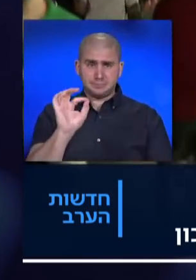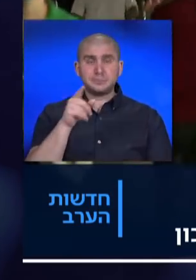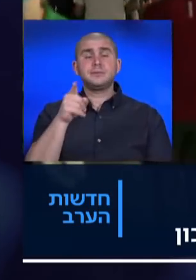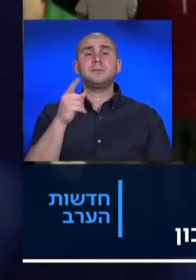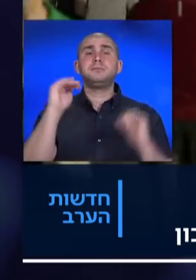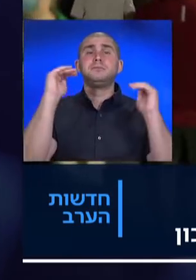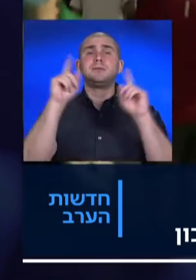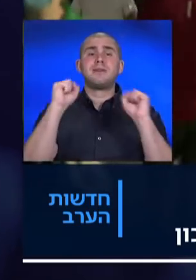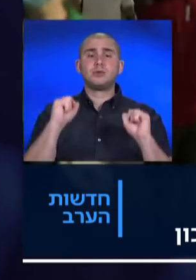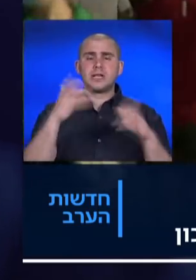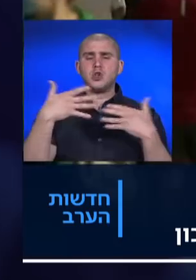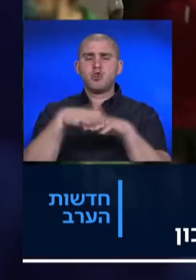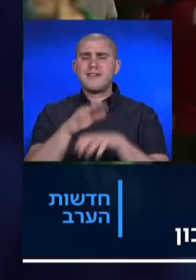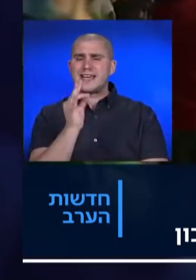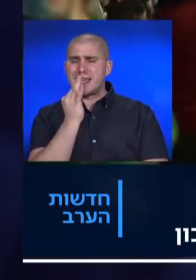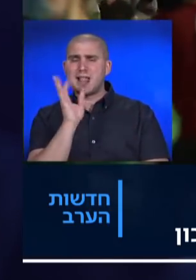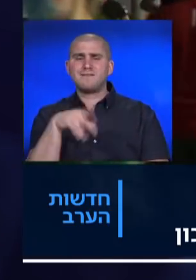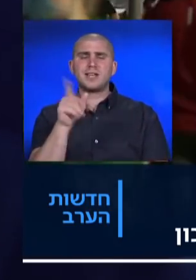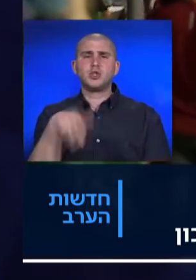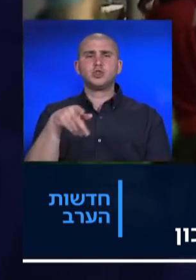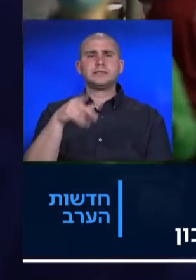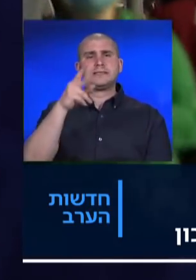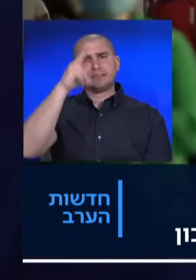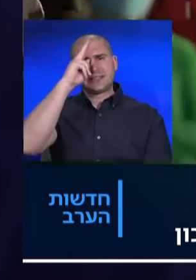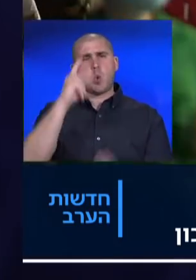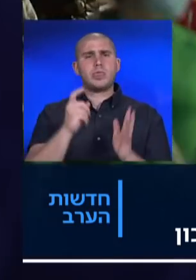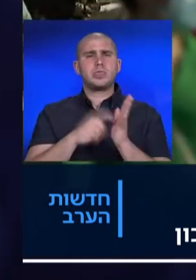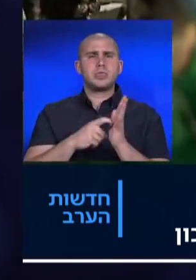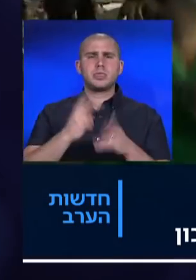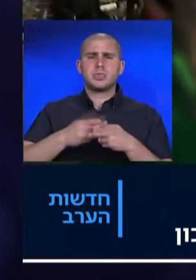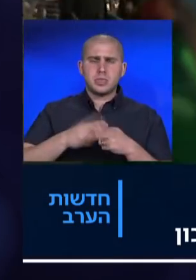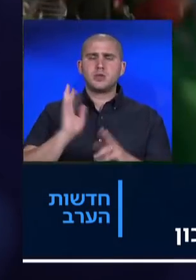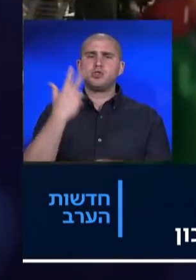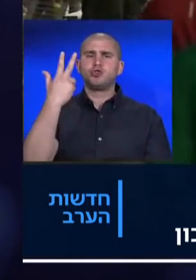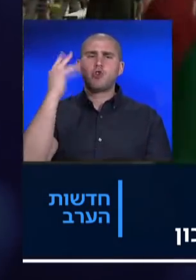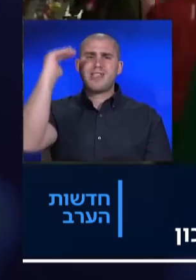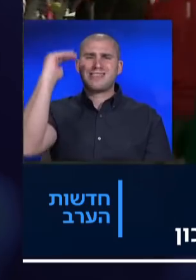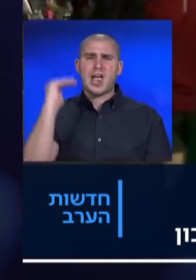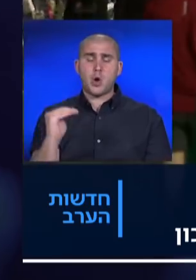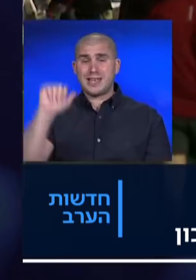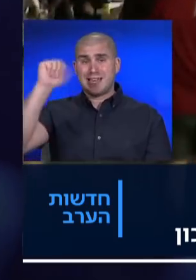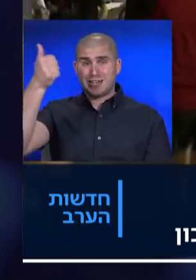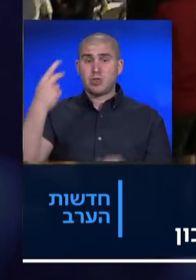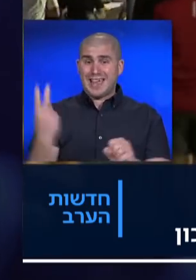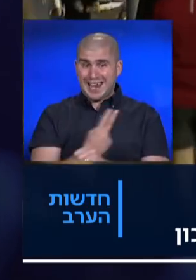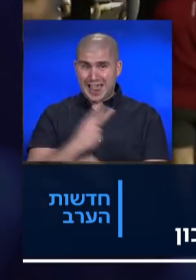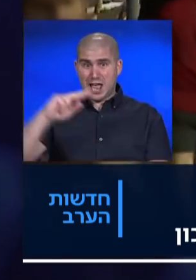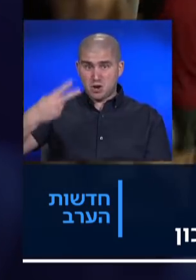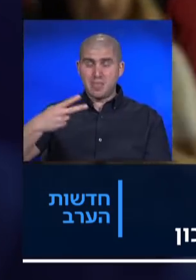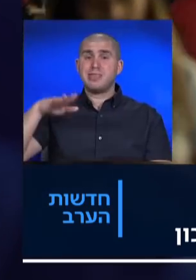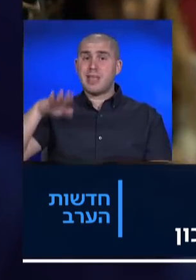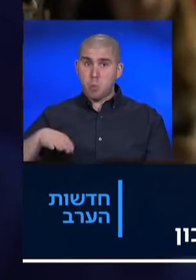בין גיל וגורמי סיכון, ויהיה מבוסס על שלוש דרגות סיכון, רגילה, נמוכה, גבוהה